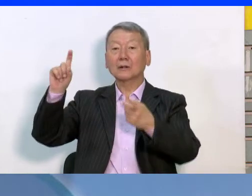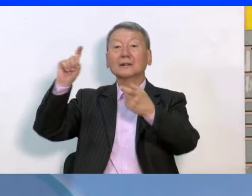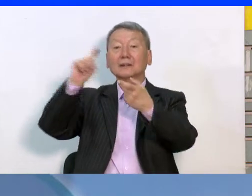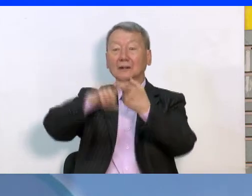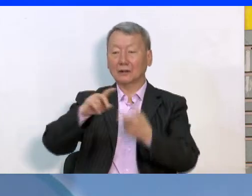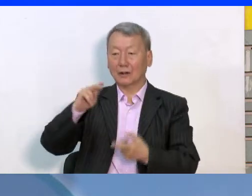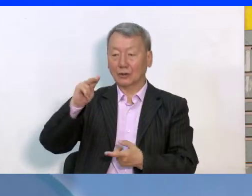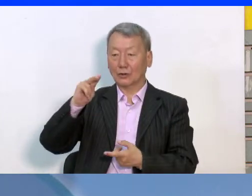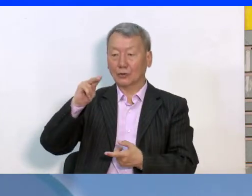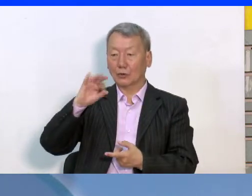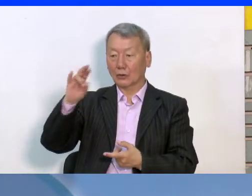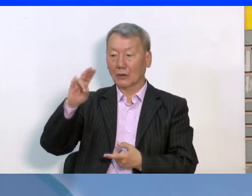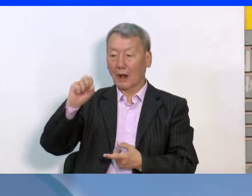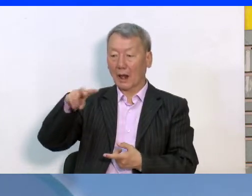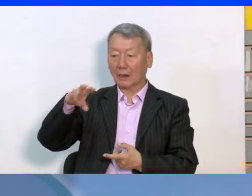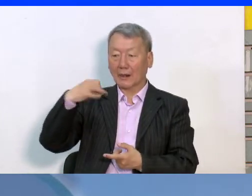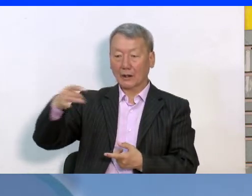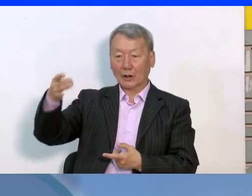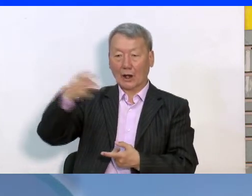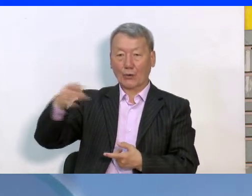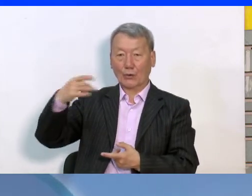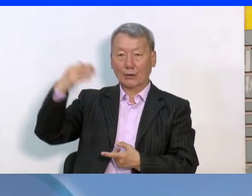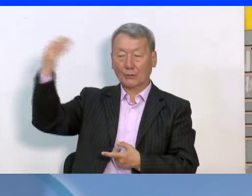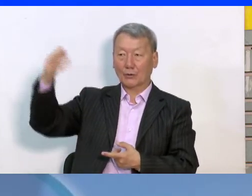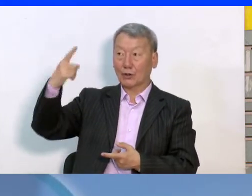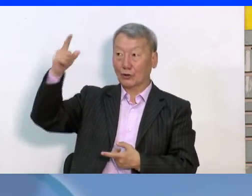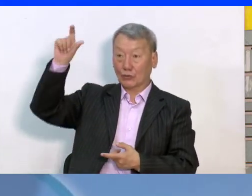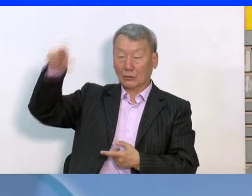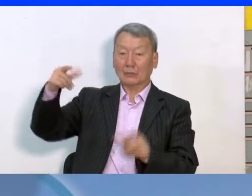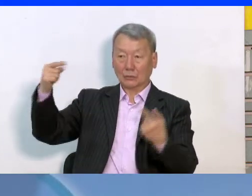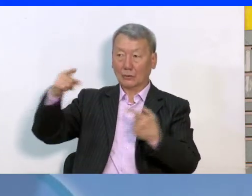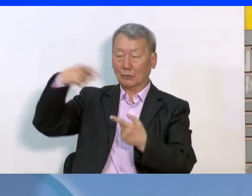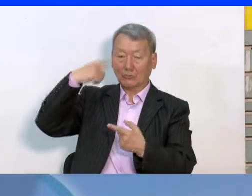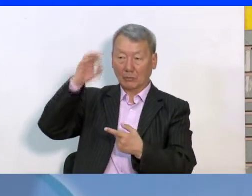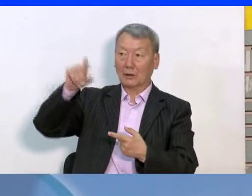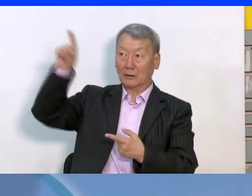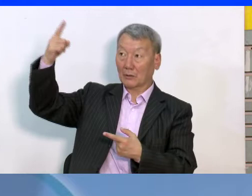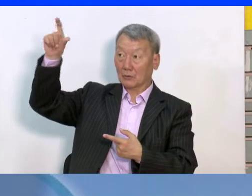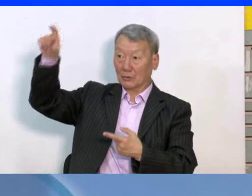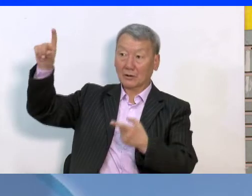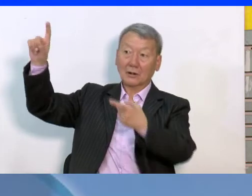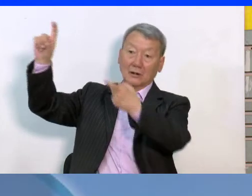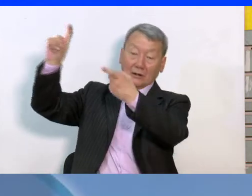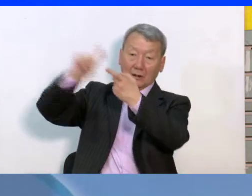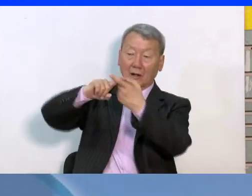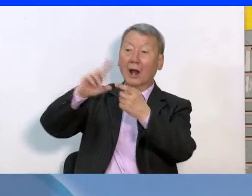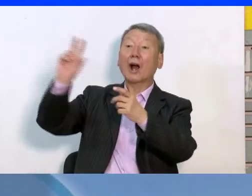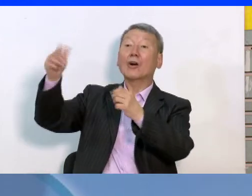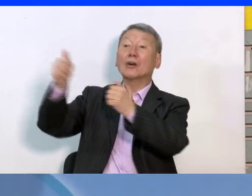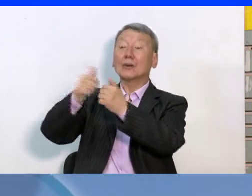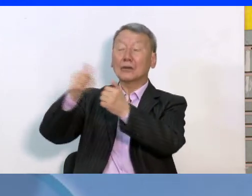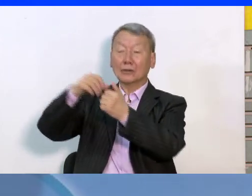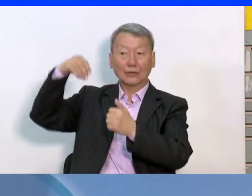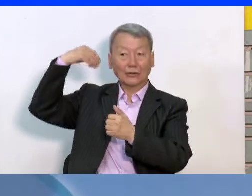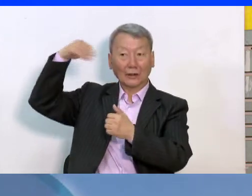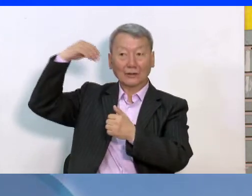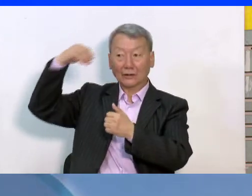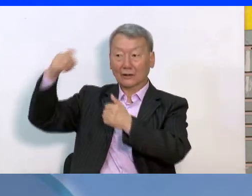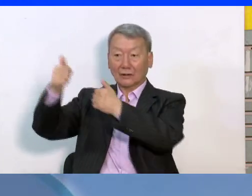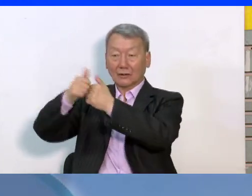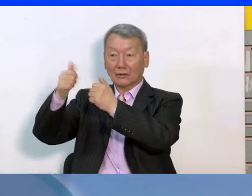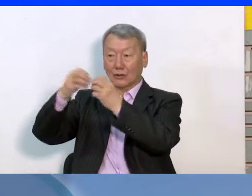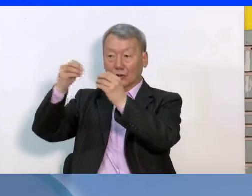районунун тургуну бир адамдан чыккан, туура айтасыздар. Андан кийин Тажикстандан келген биздин жарандар